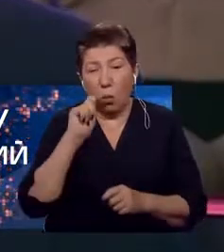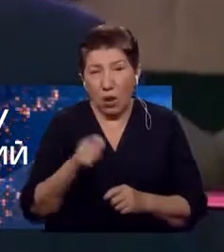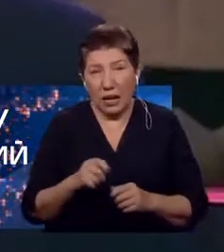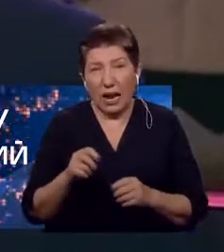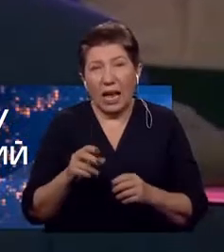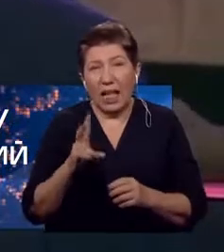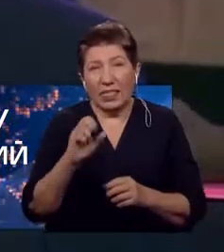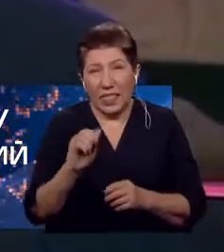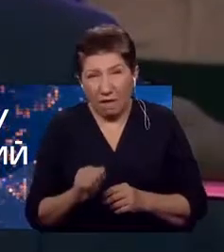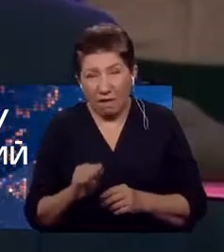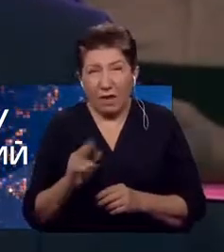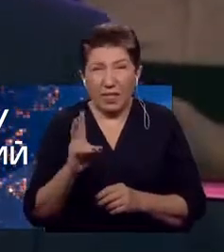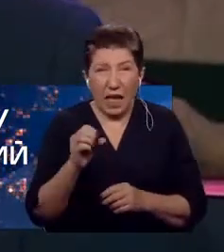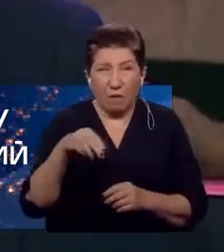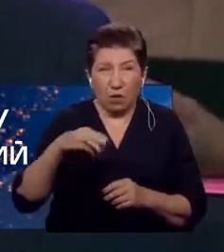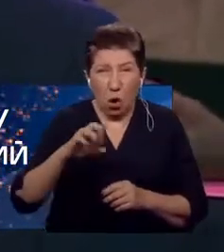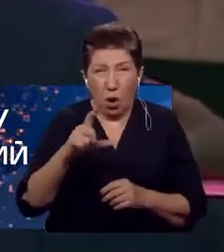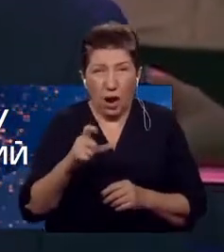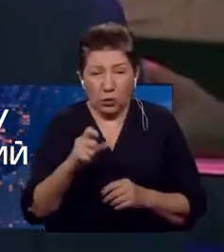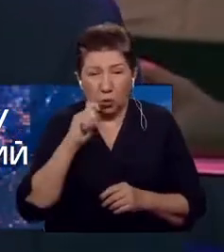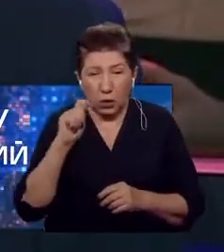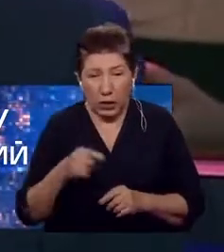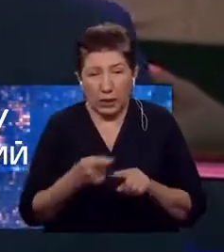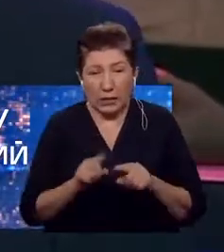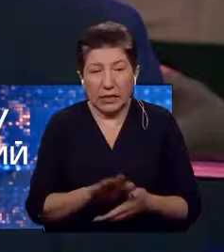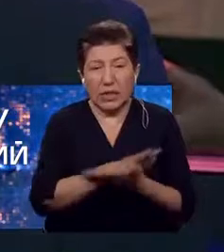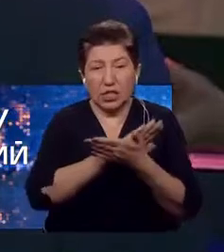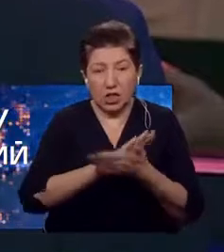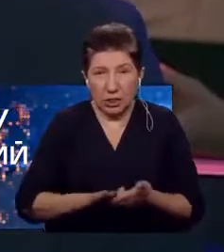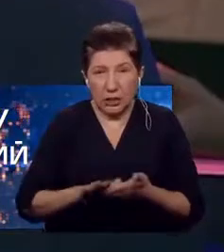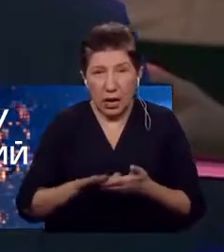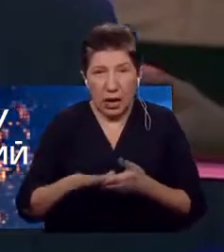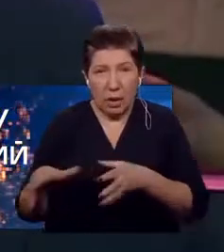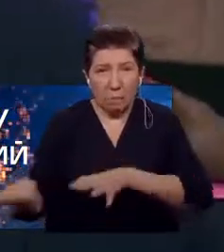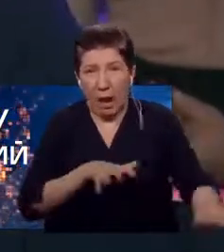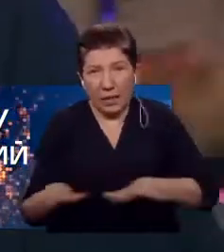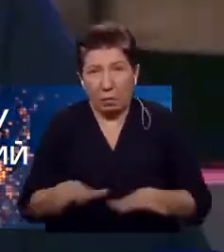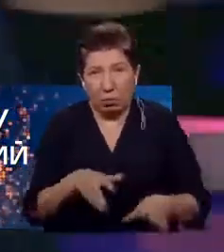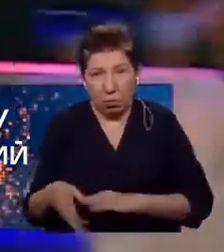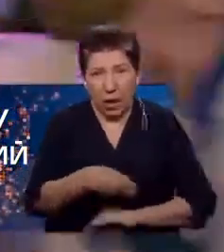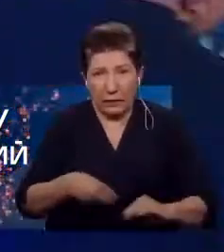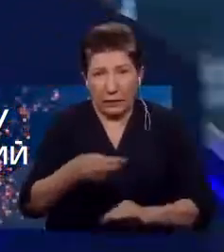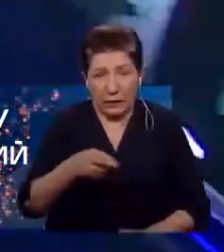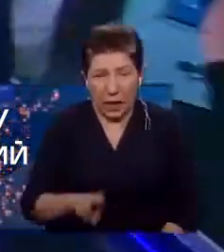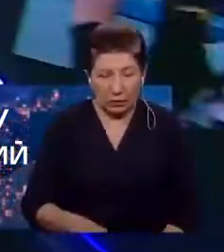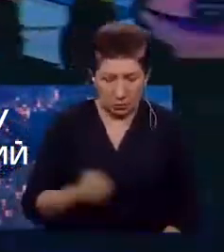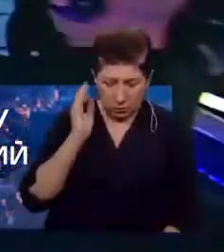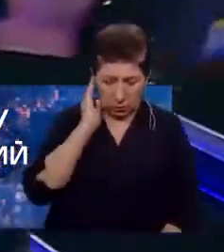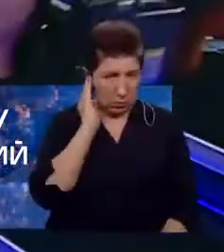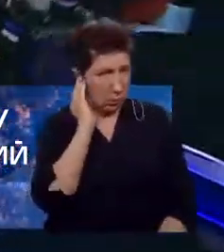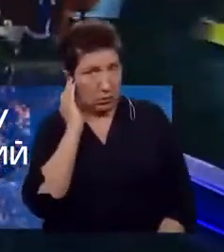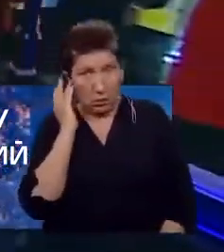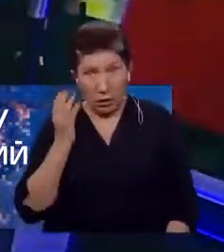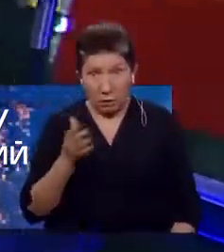НАК «Нафтогаз України», так, і скажу, що це чиста маніпуляція. У чому